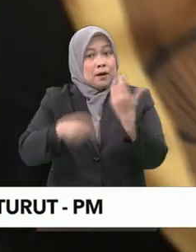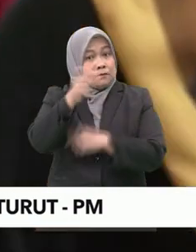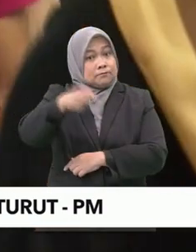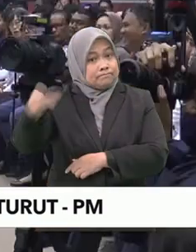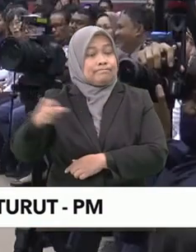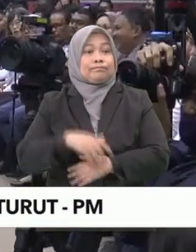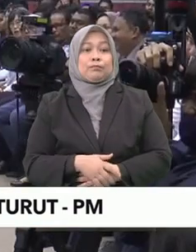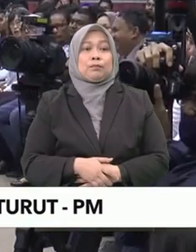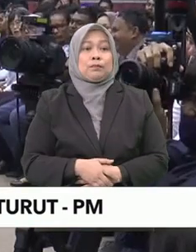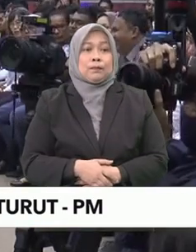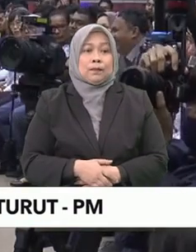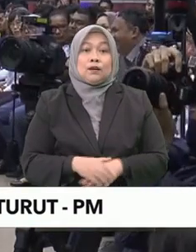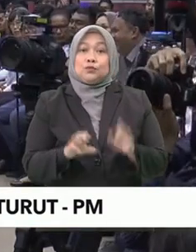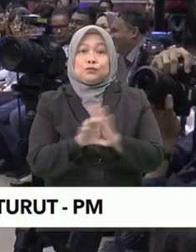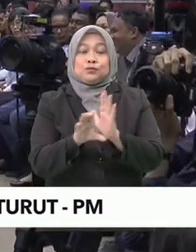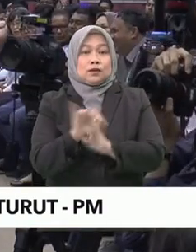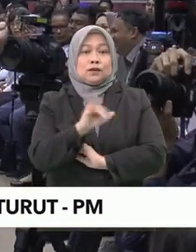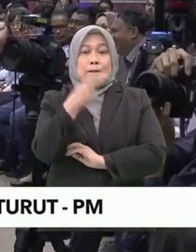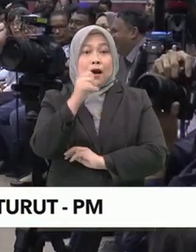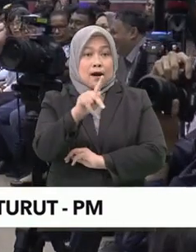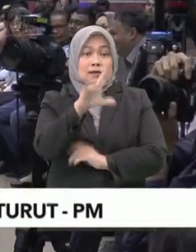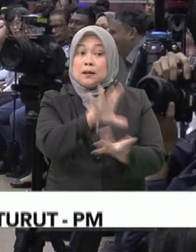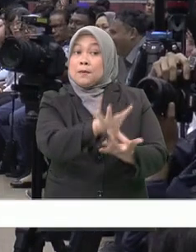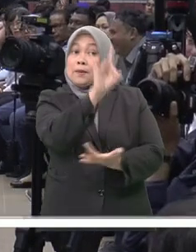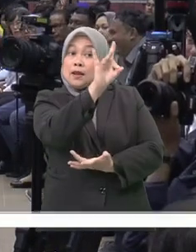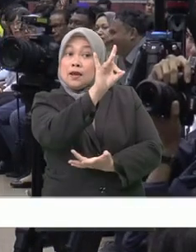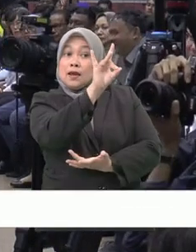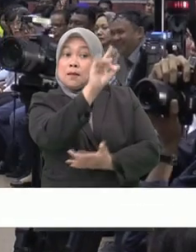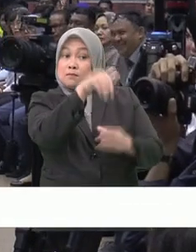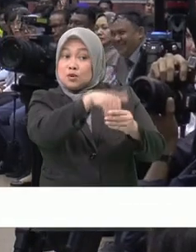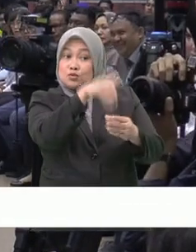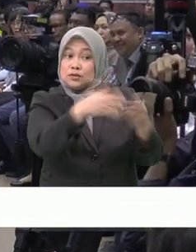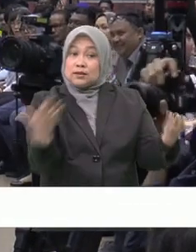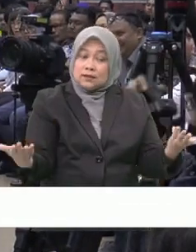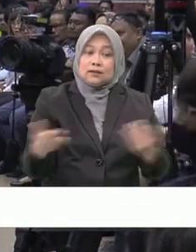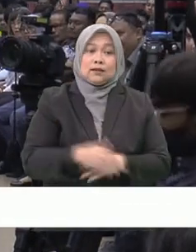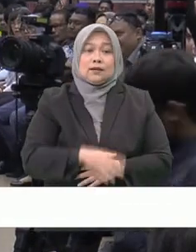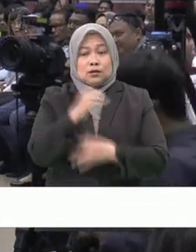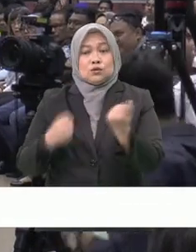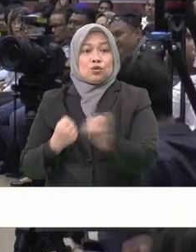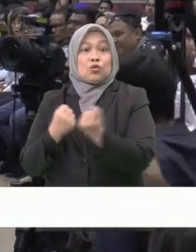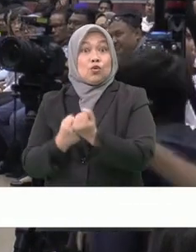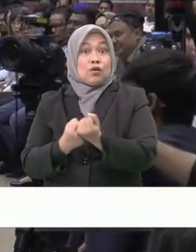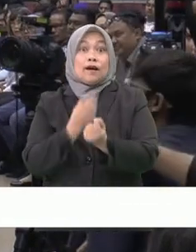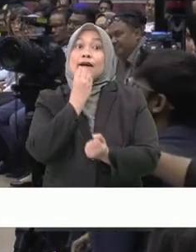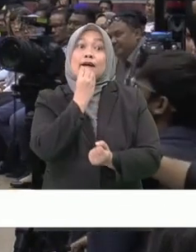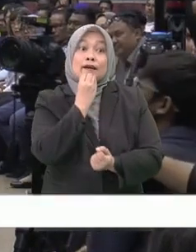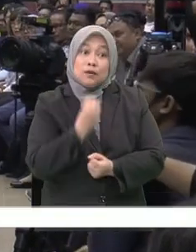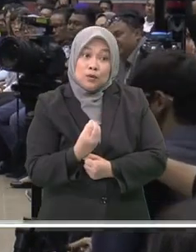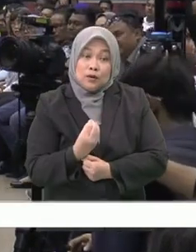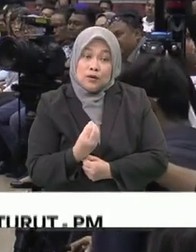perkara. Macam tu juga kalau hak dalam memilih. Mengundi. Oh tak. Kalau sokong Anwar, dia